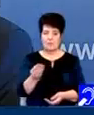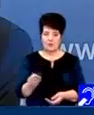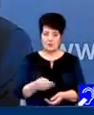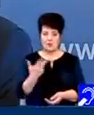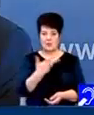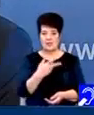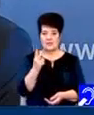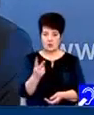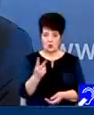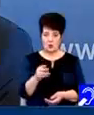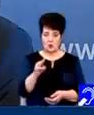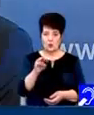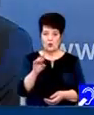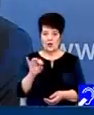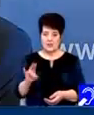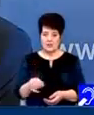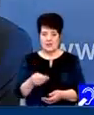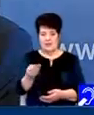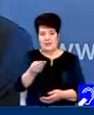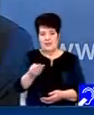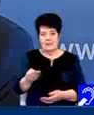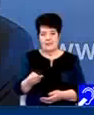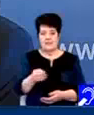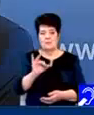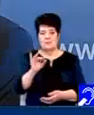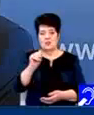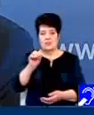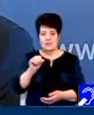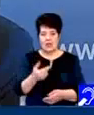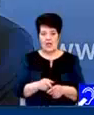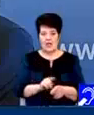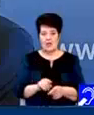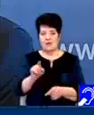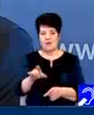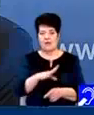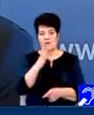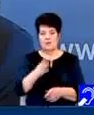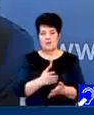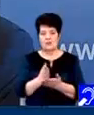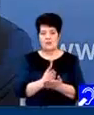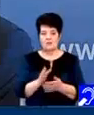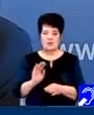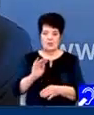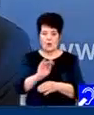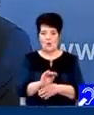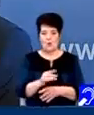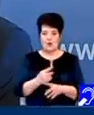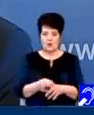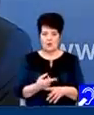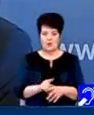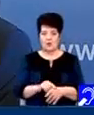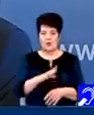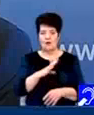jur de 32 de toane de sare cu nisip. Asta ceea ce a făcut între primul municipal și prestări servicii, plus adăugător